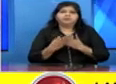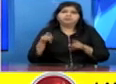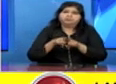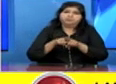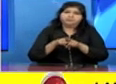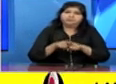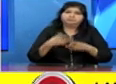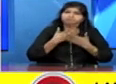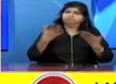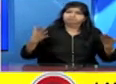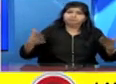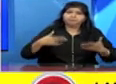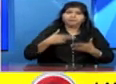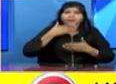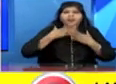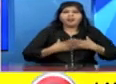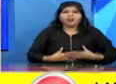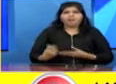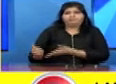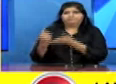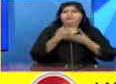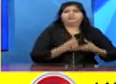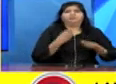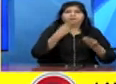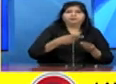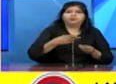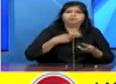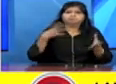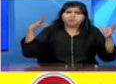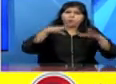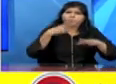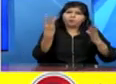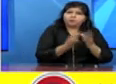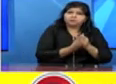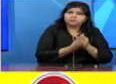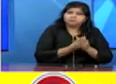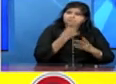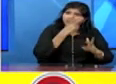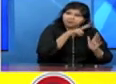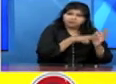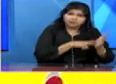बल्कि अनेकों जीवन भी बचाएगी। आप जैसे तमाम साथियों के हौसले